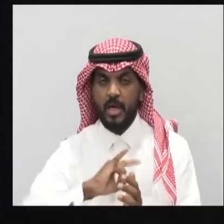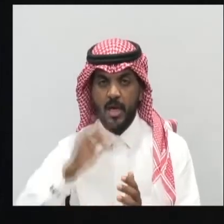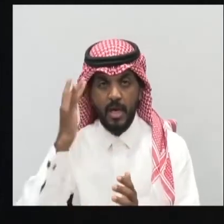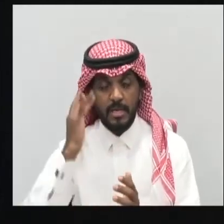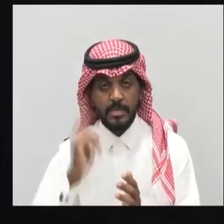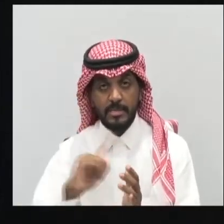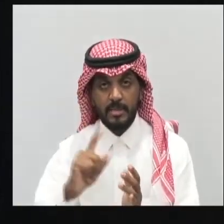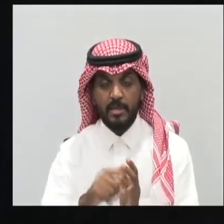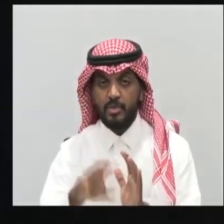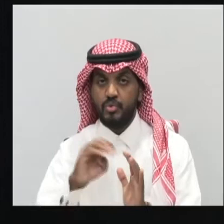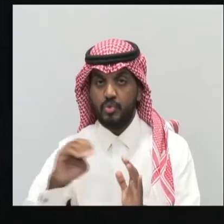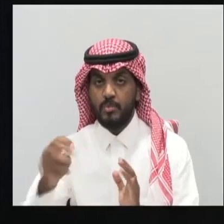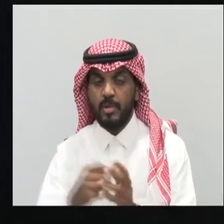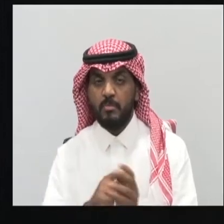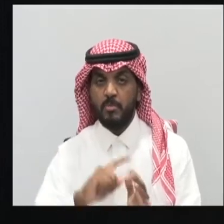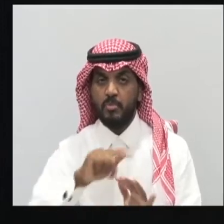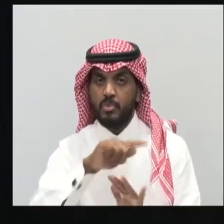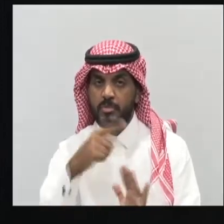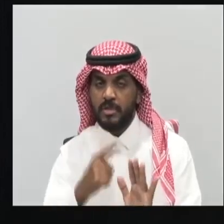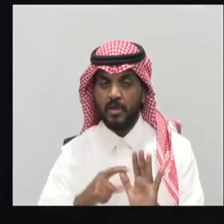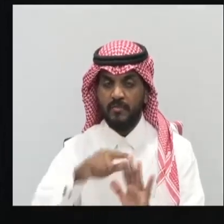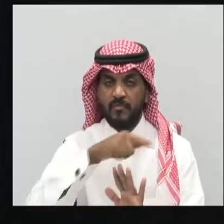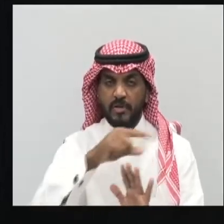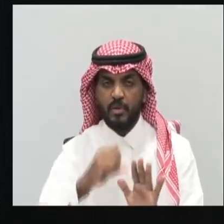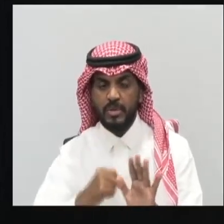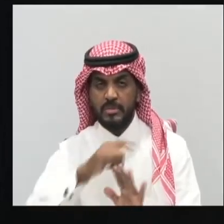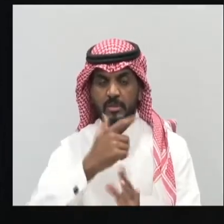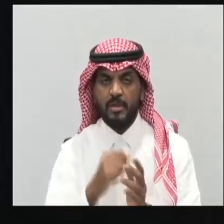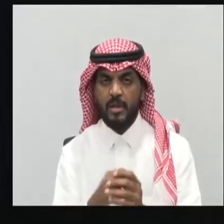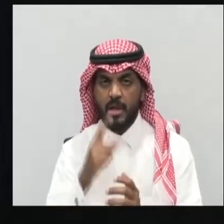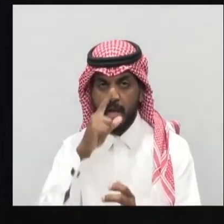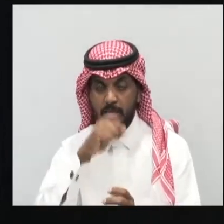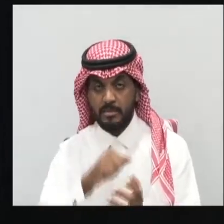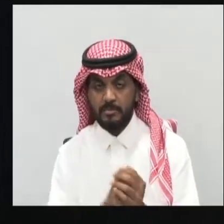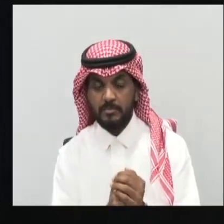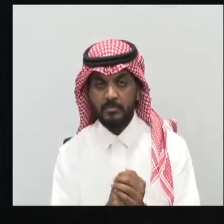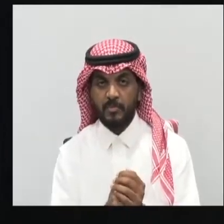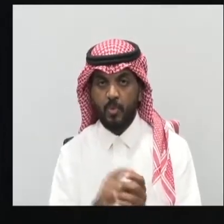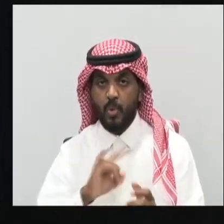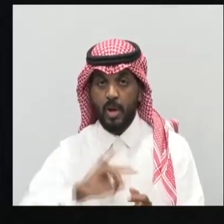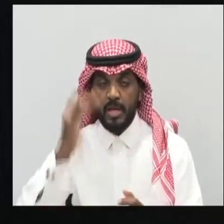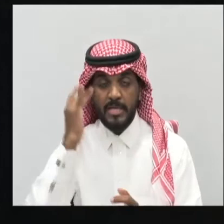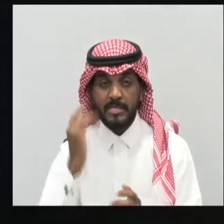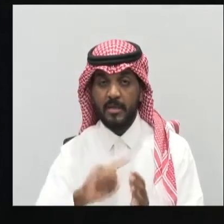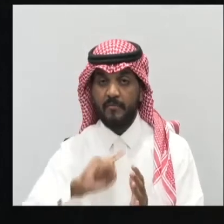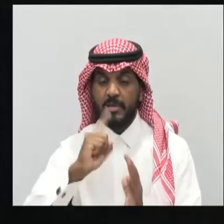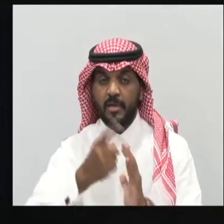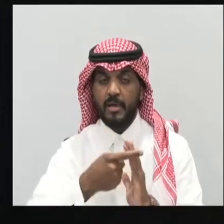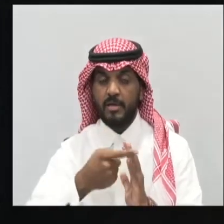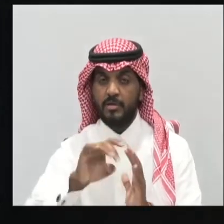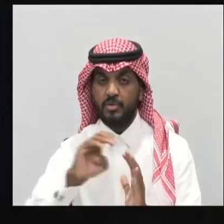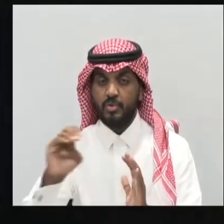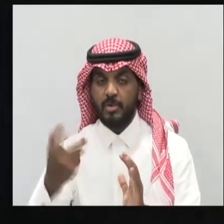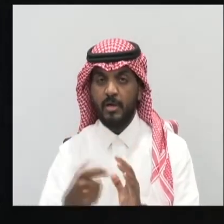أن الجملة تصبح مضبوطة بالشكل، أي أكتب الجملة بالحركات، ولا ننسى في نهاية الجملة